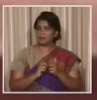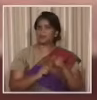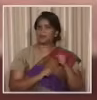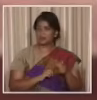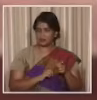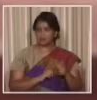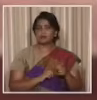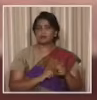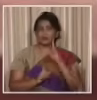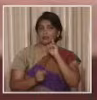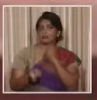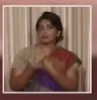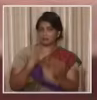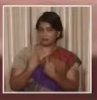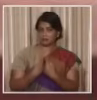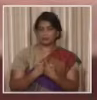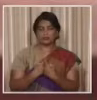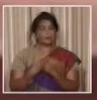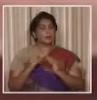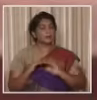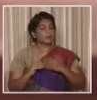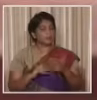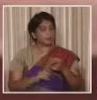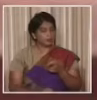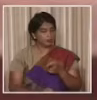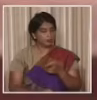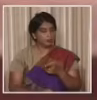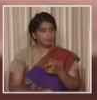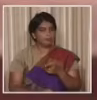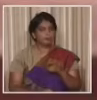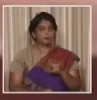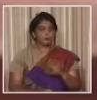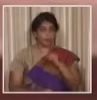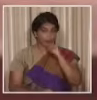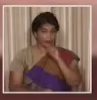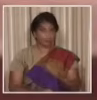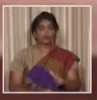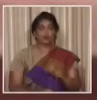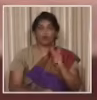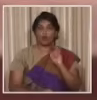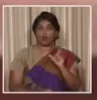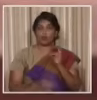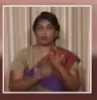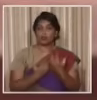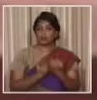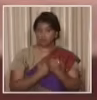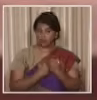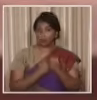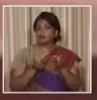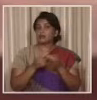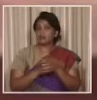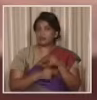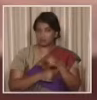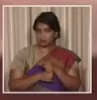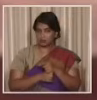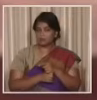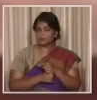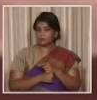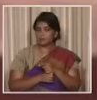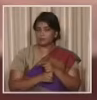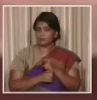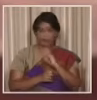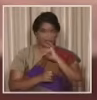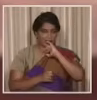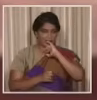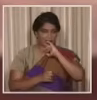තමයි පරීක්ෂණයක් යන්නේ. ඊට පස්සේ ගරු කතානායකතුමනි මේක ඔරිජිනල් මේ කොන්ත්‍රාත් එක ගත්ත කණ්ඩායම